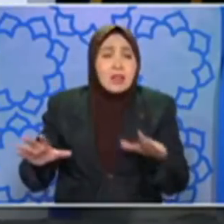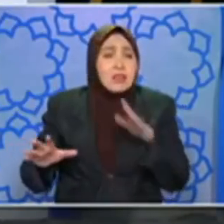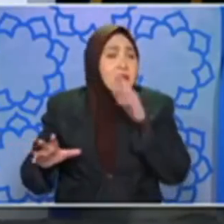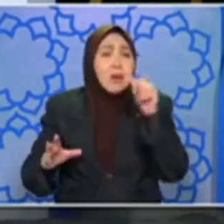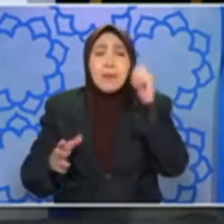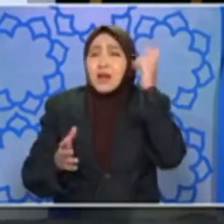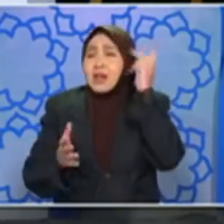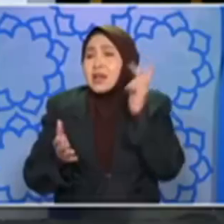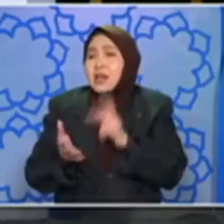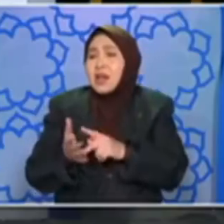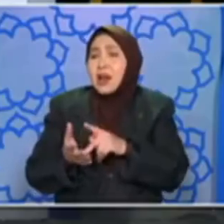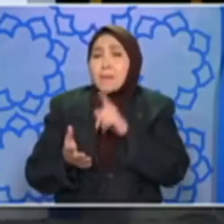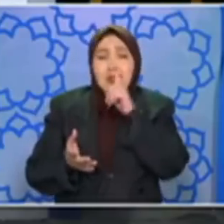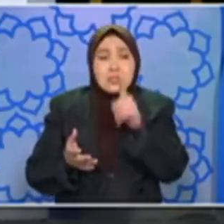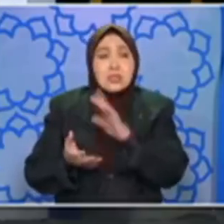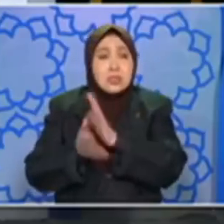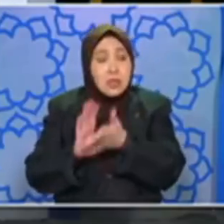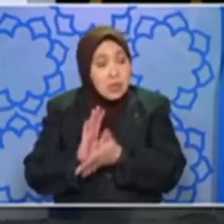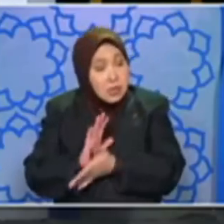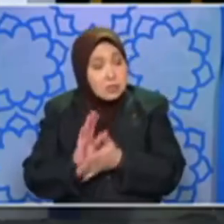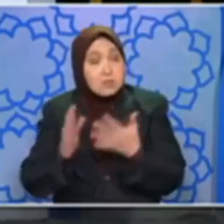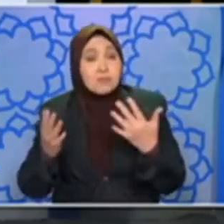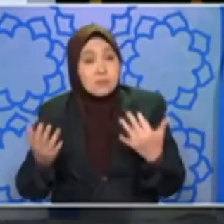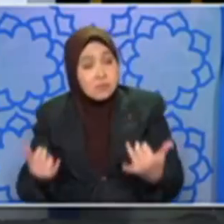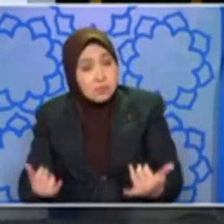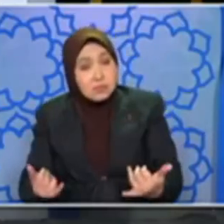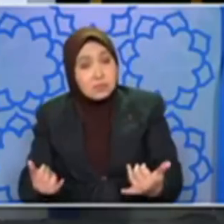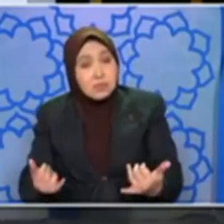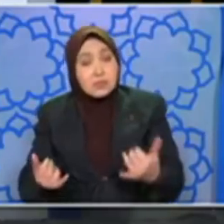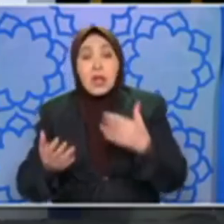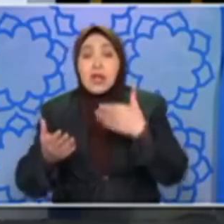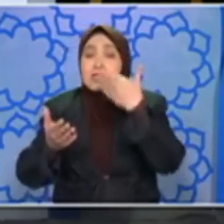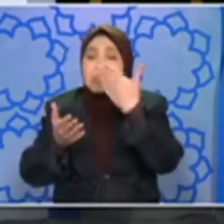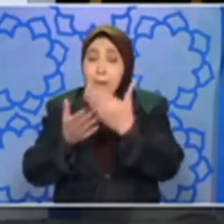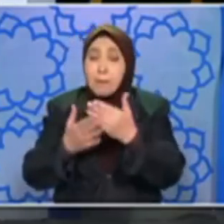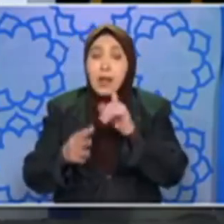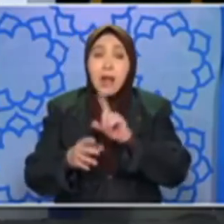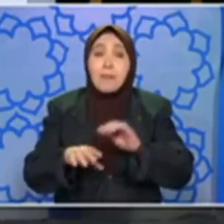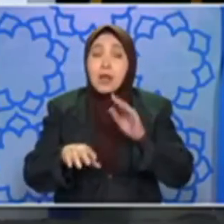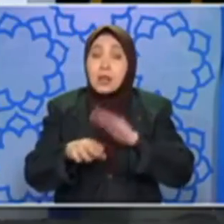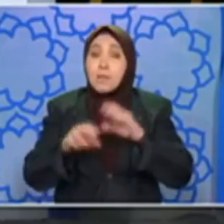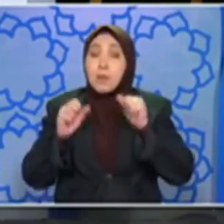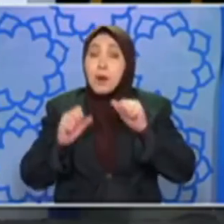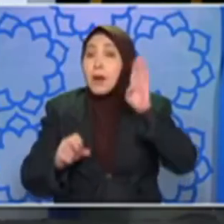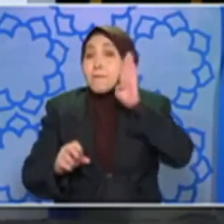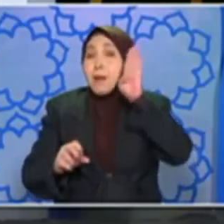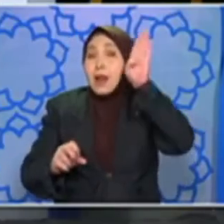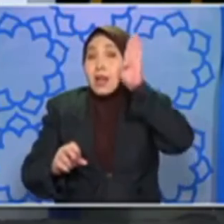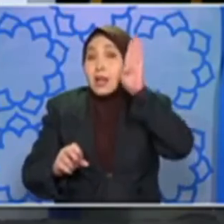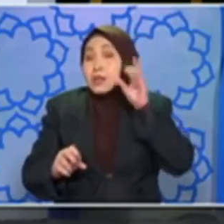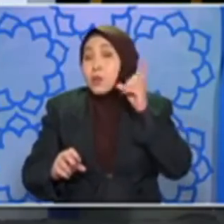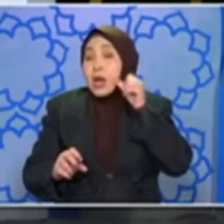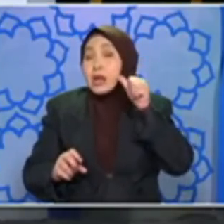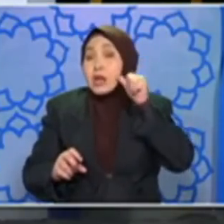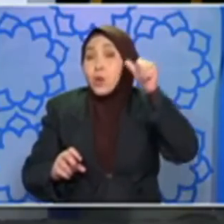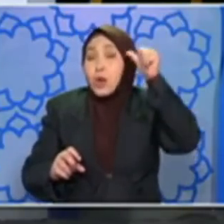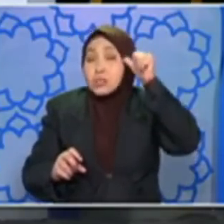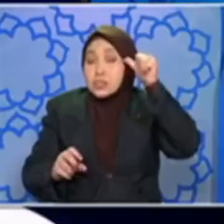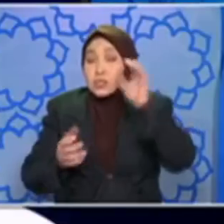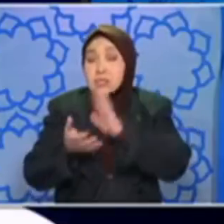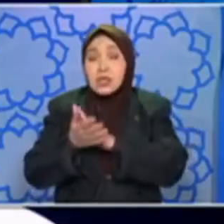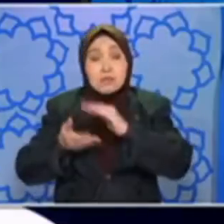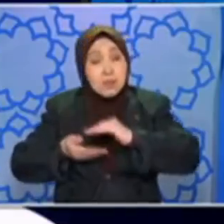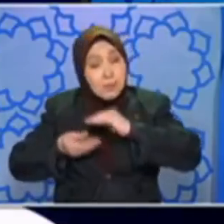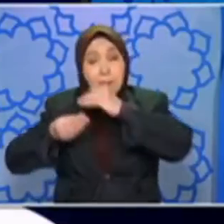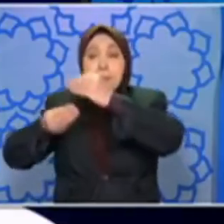dikenal pasti. Maka hatta yablugha ashuddah, ya, sampailah kepada dia dah baligh, maka ia perlu disampaikan